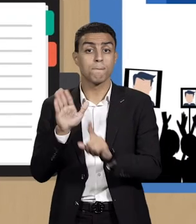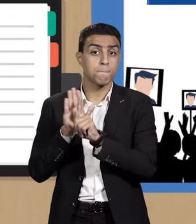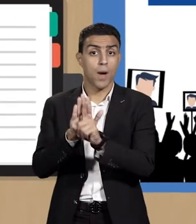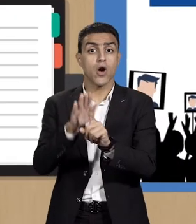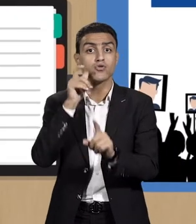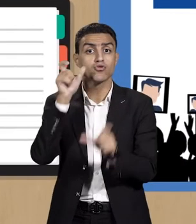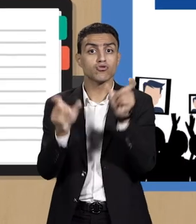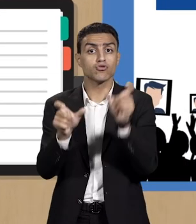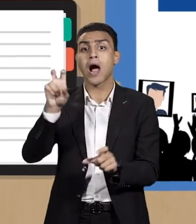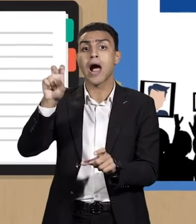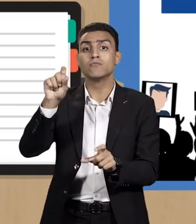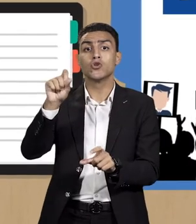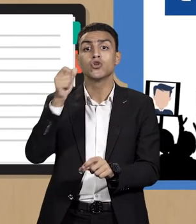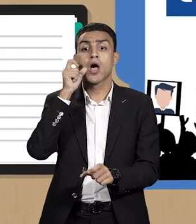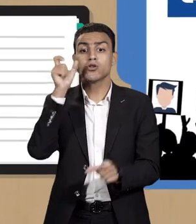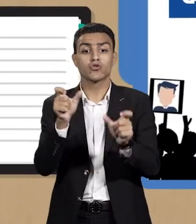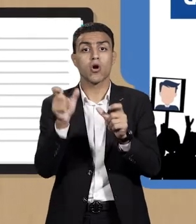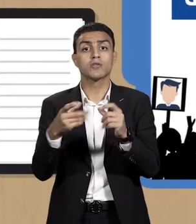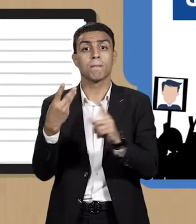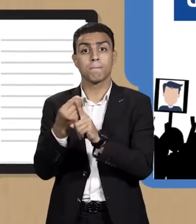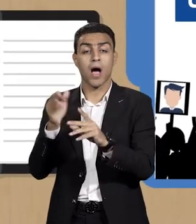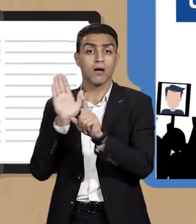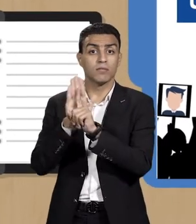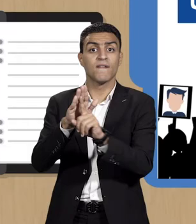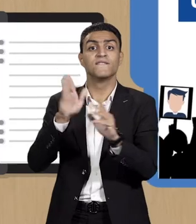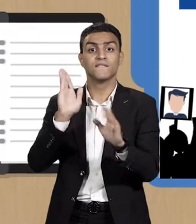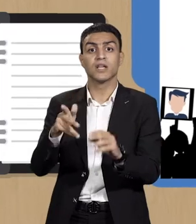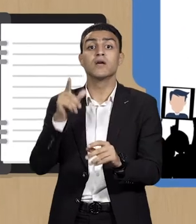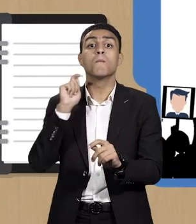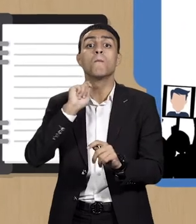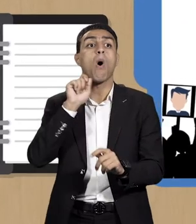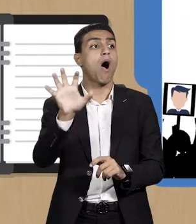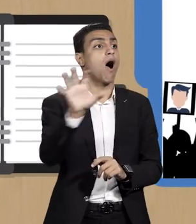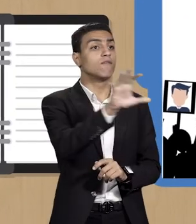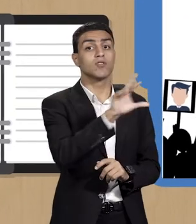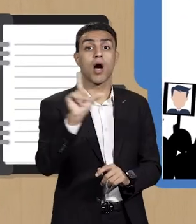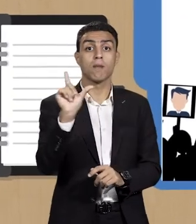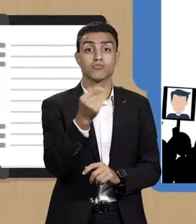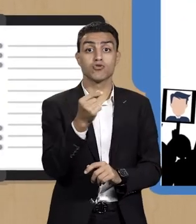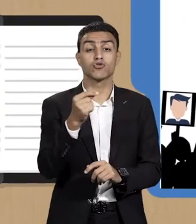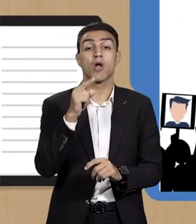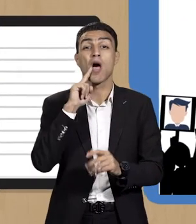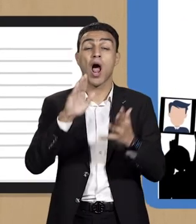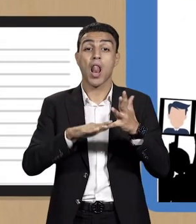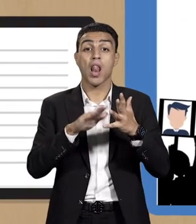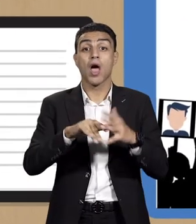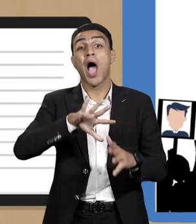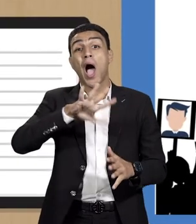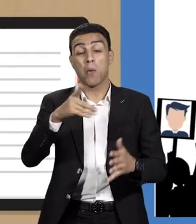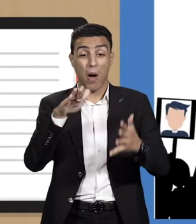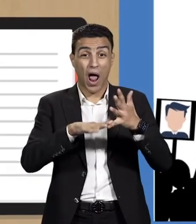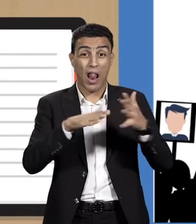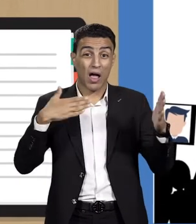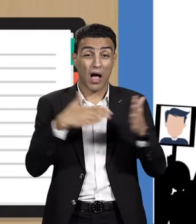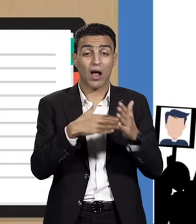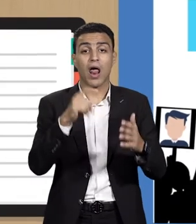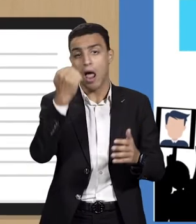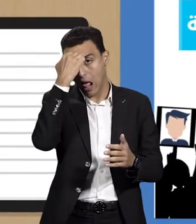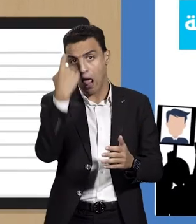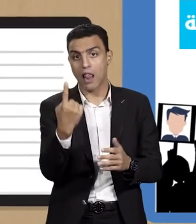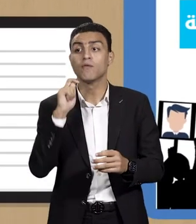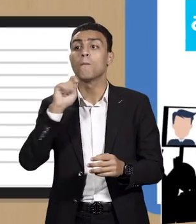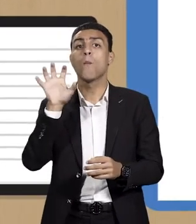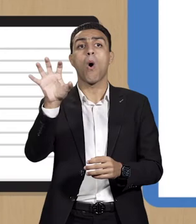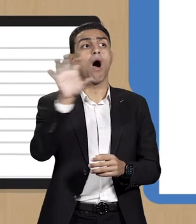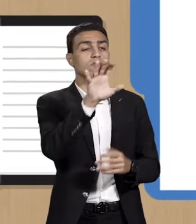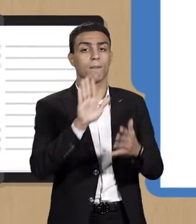يقل عن 25000 مواطن ممن لهم حق الانتخاب في 15 محافظه على الاقل وبحد ادنى ال مؤيد من